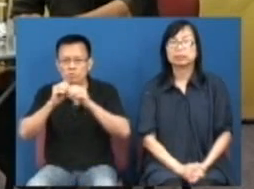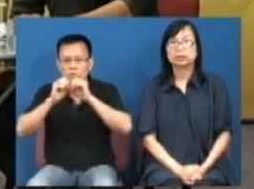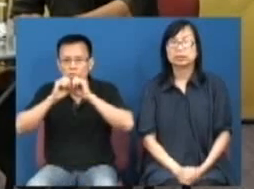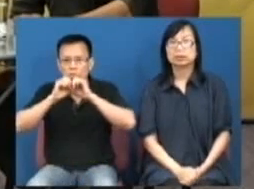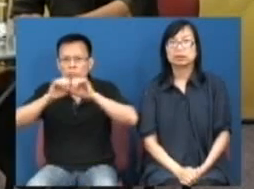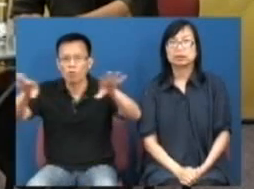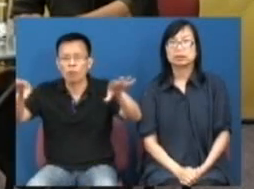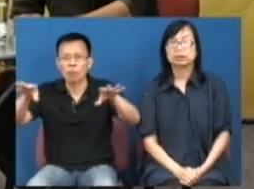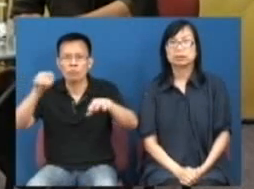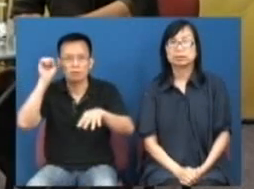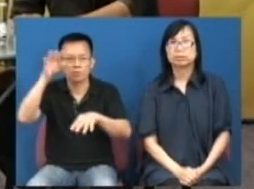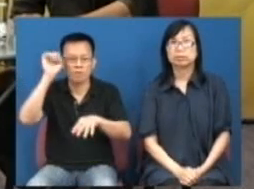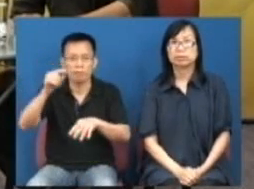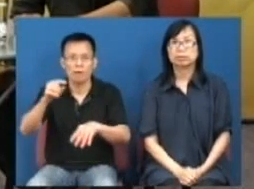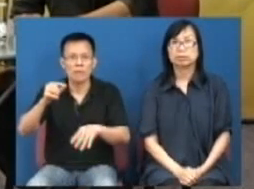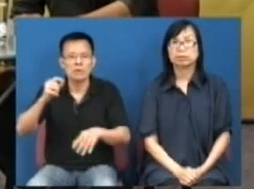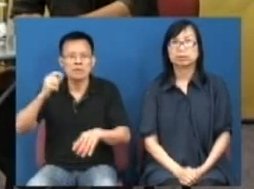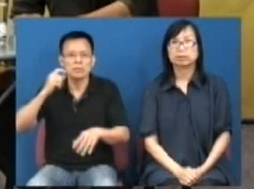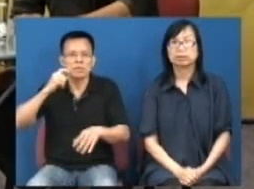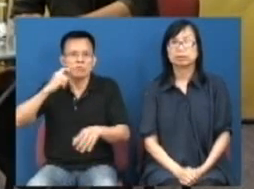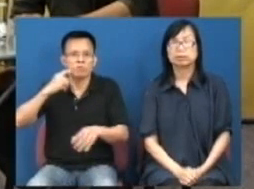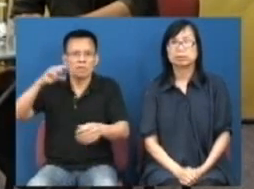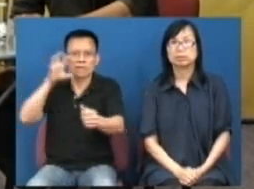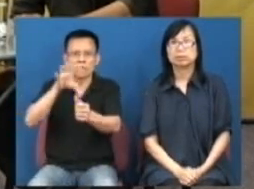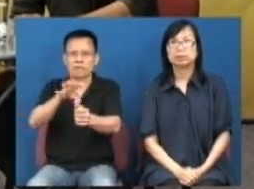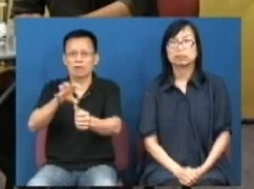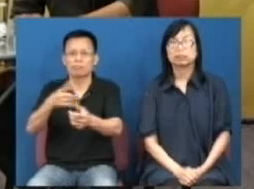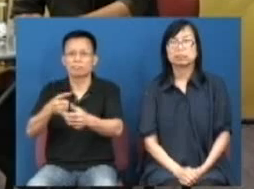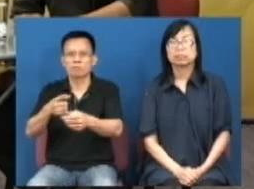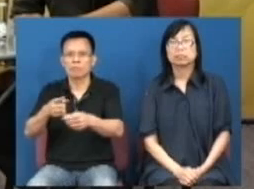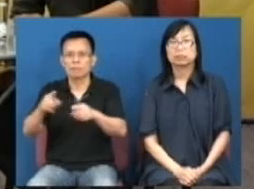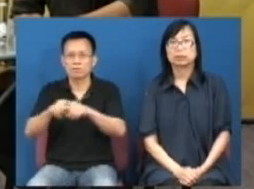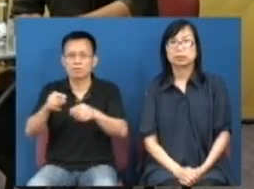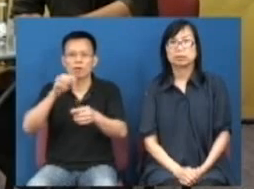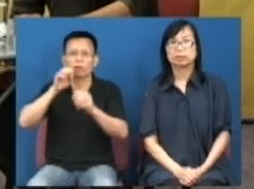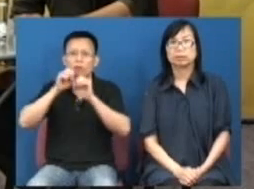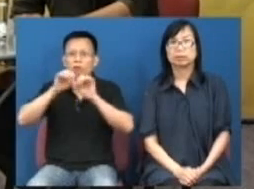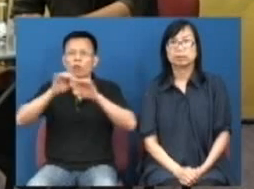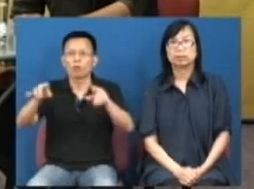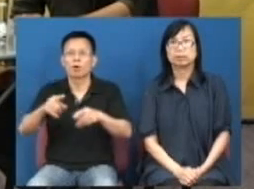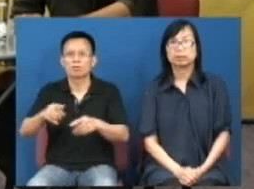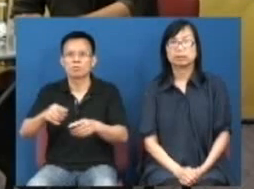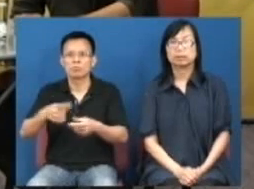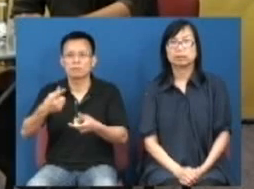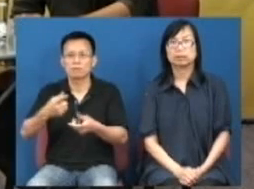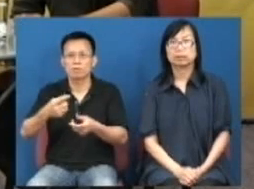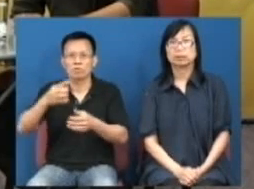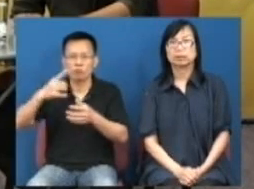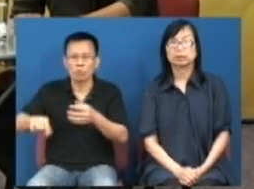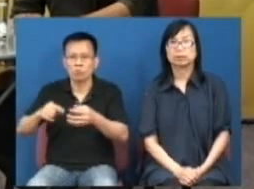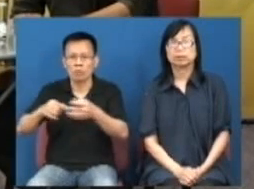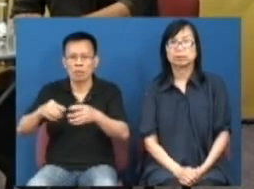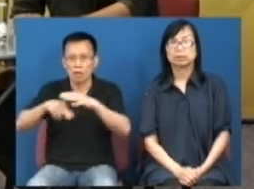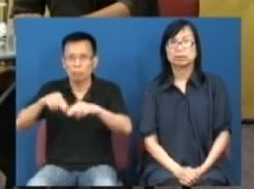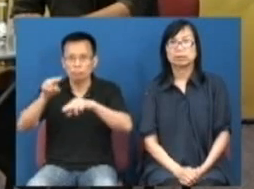嚇、聲明嚴厲譴責或譴責。並公布被優待與被虧待的候選人姓名和有關